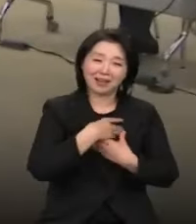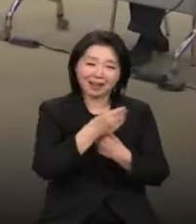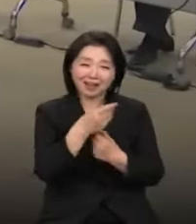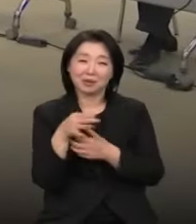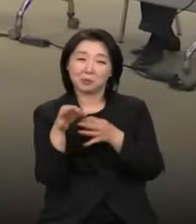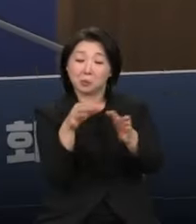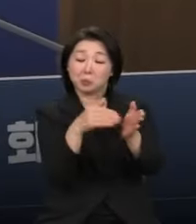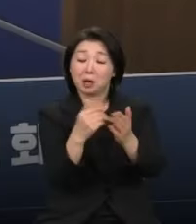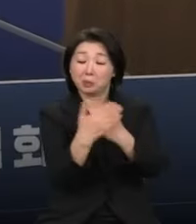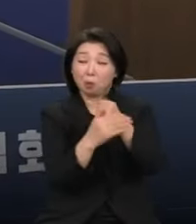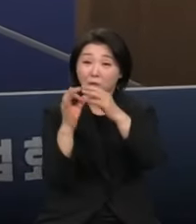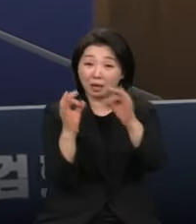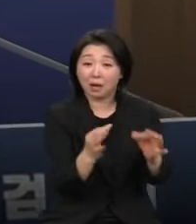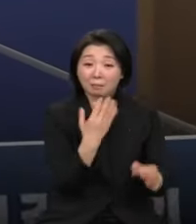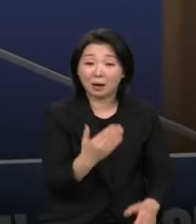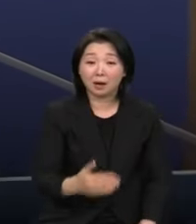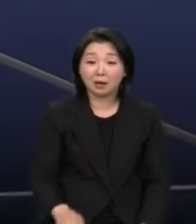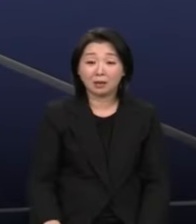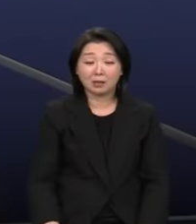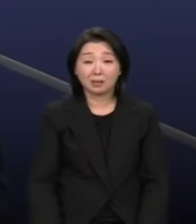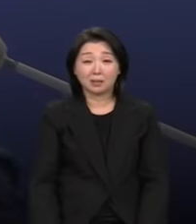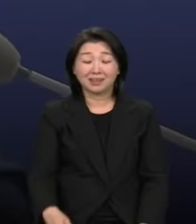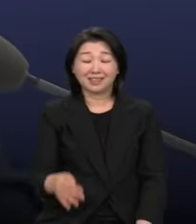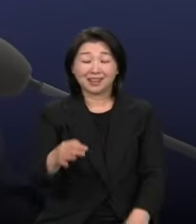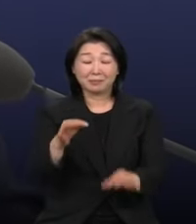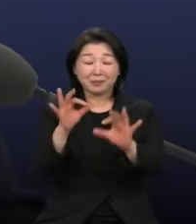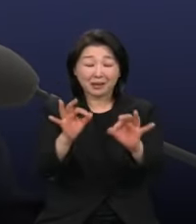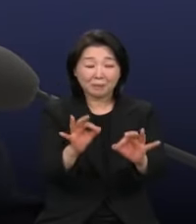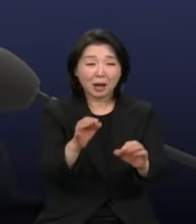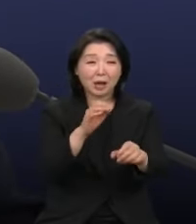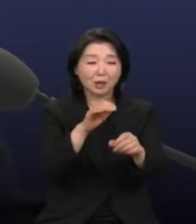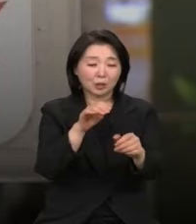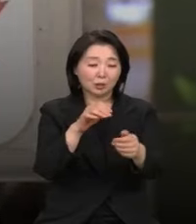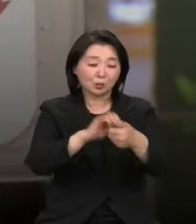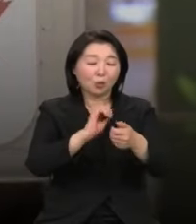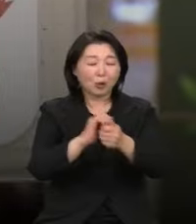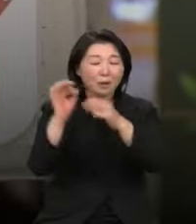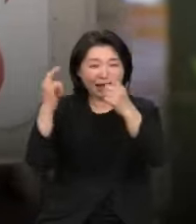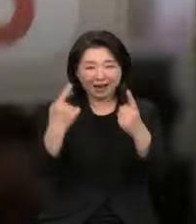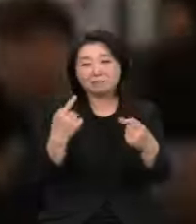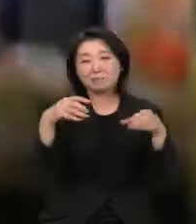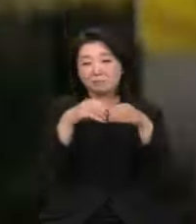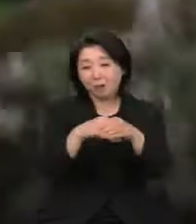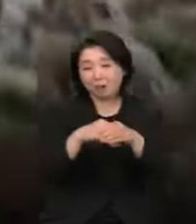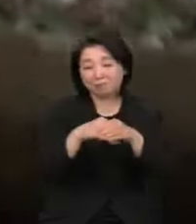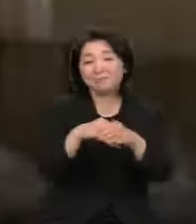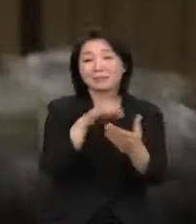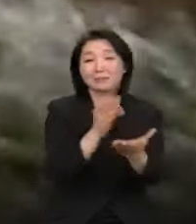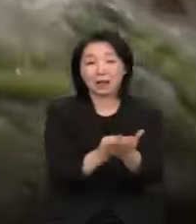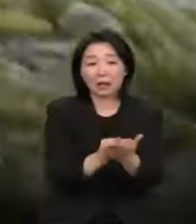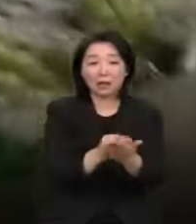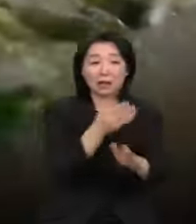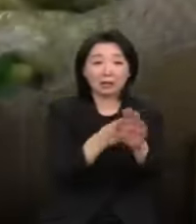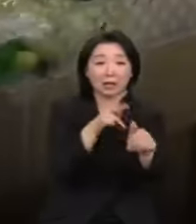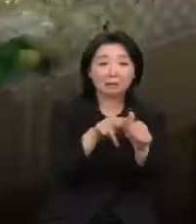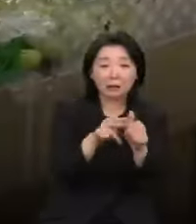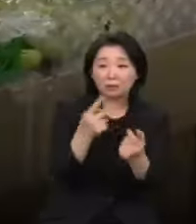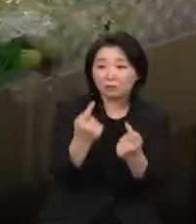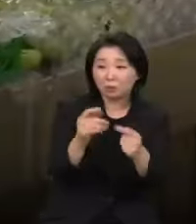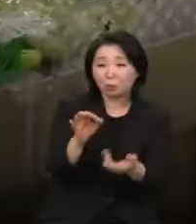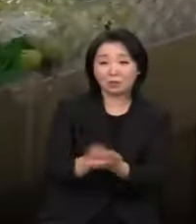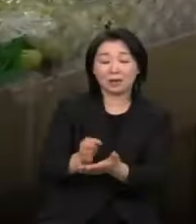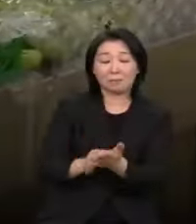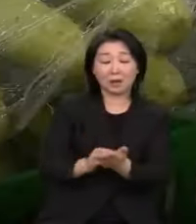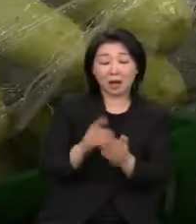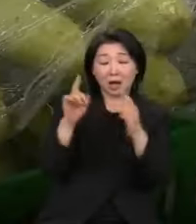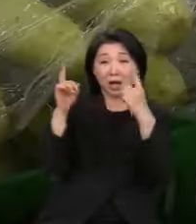영향인데요. 정부의 납품 단가 지원과 농협 자체 할인을 반영한 겁니다. 다만 다른 마트 대비 가격이 너무 저렴한 데다 할인